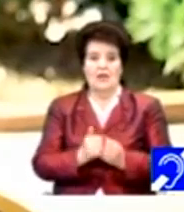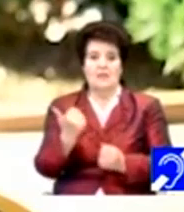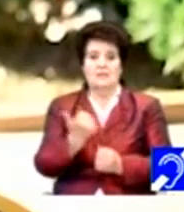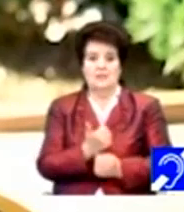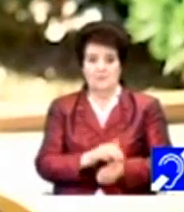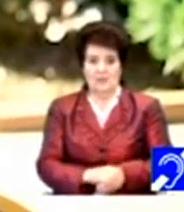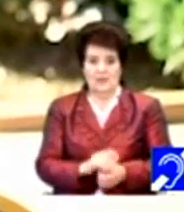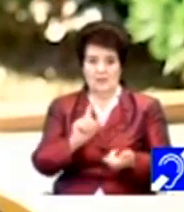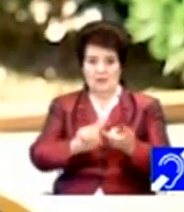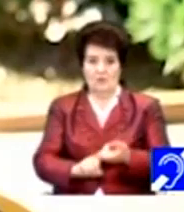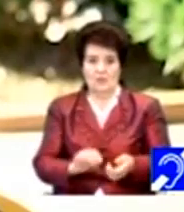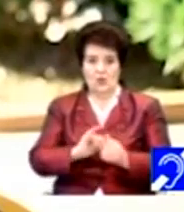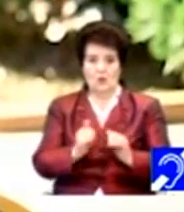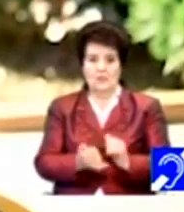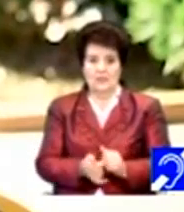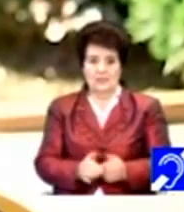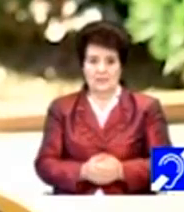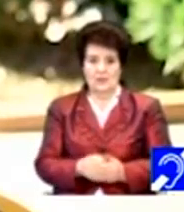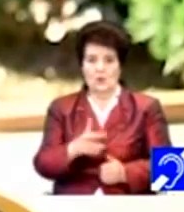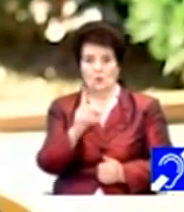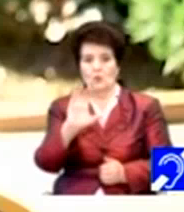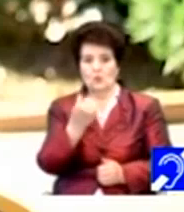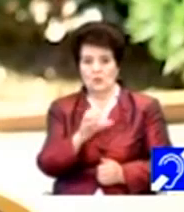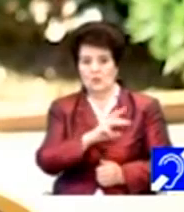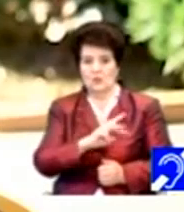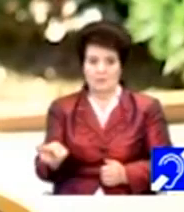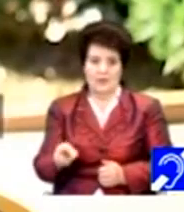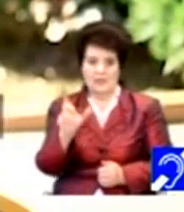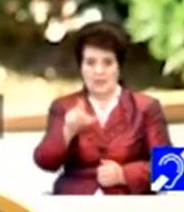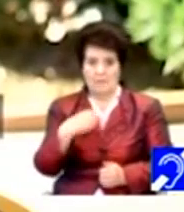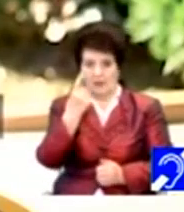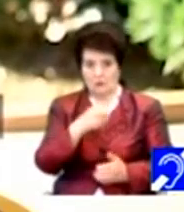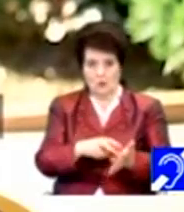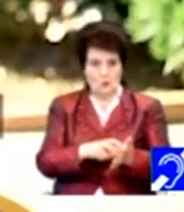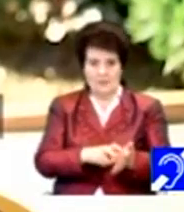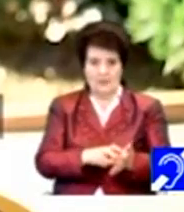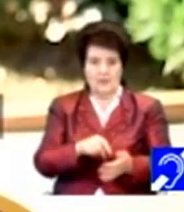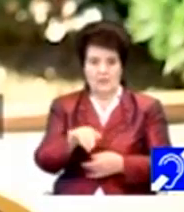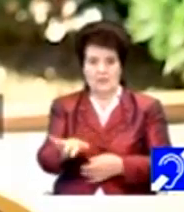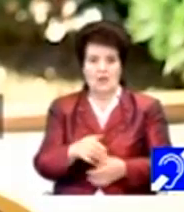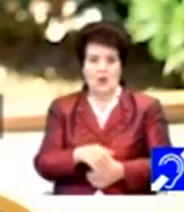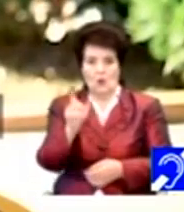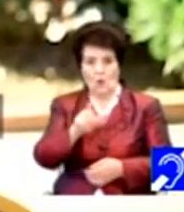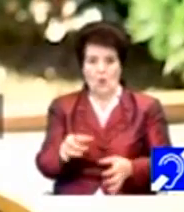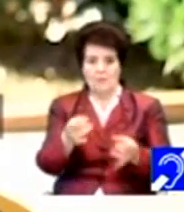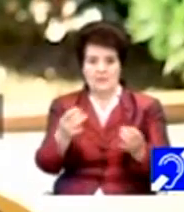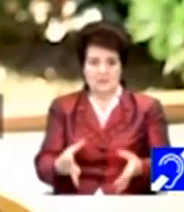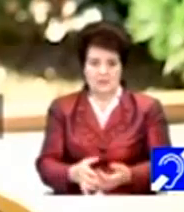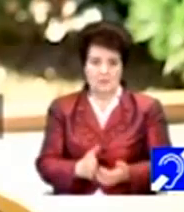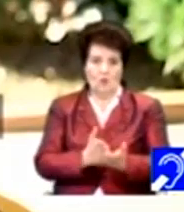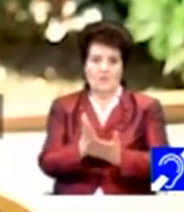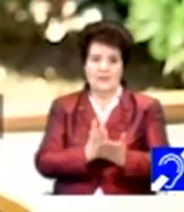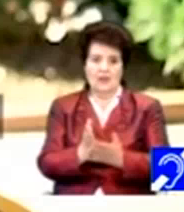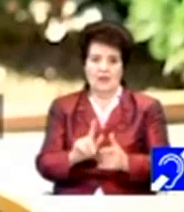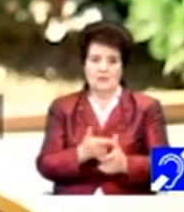în fiecare săptămână am contact direct chiar în condiții de pandemie cu sute și mii de persoane. Eu nu mă tem să merg să discut cu un om simplu, să merg la un veteran, să mă